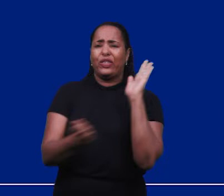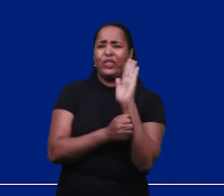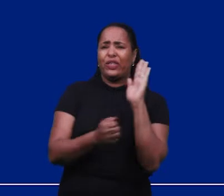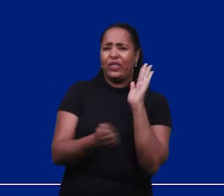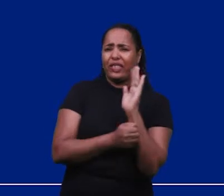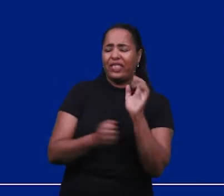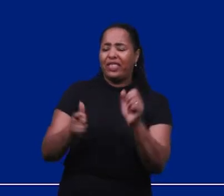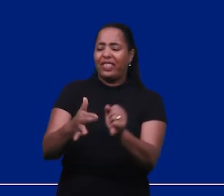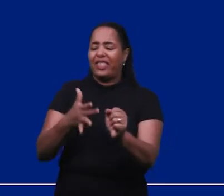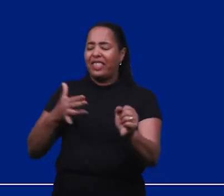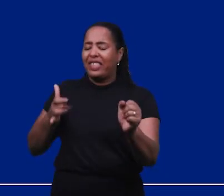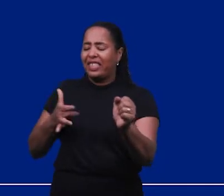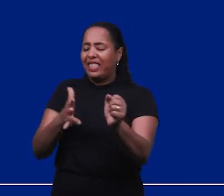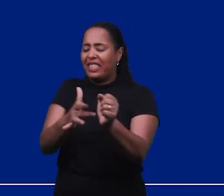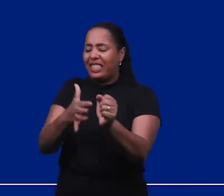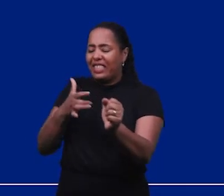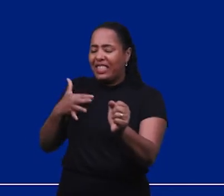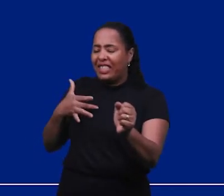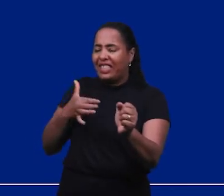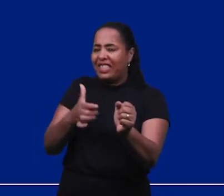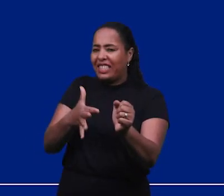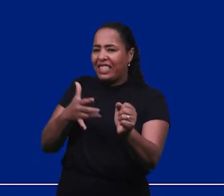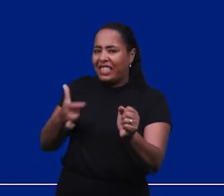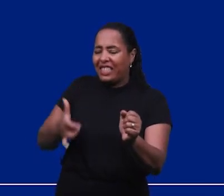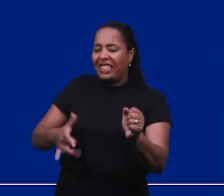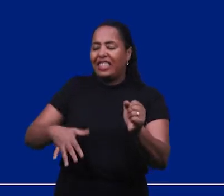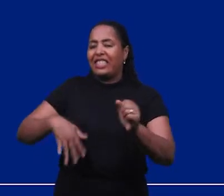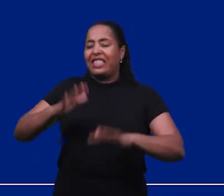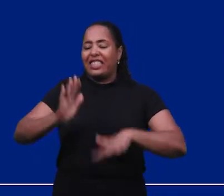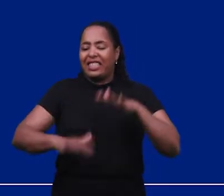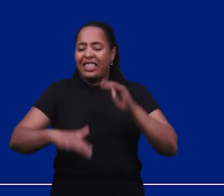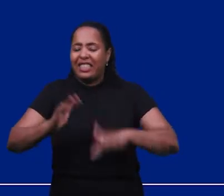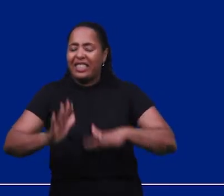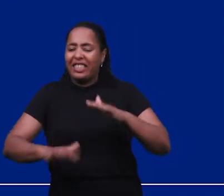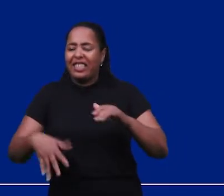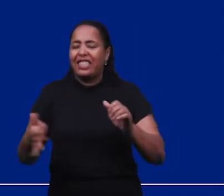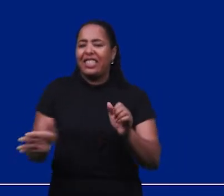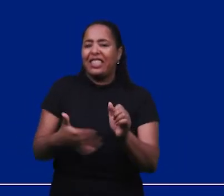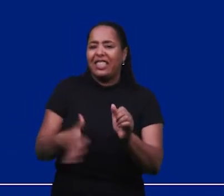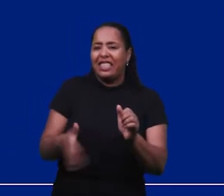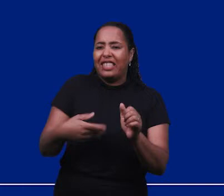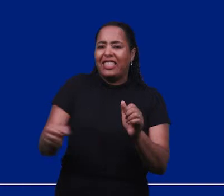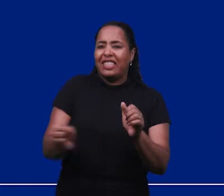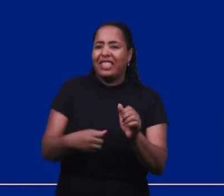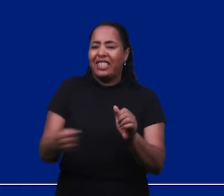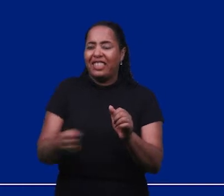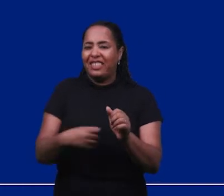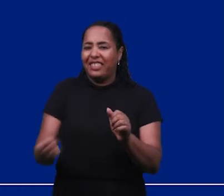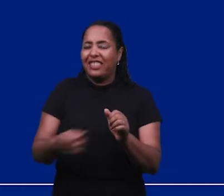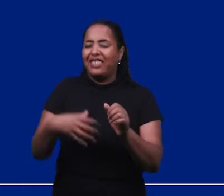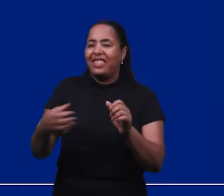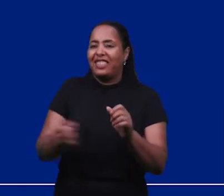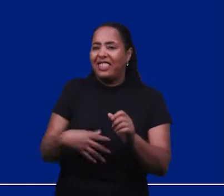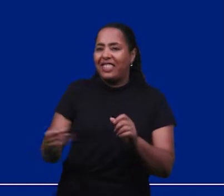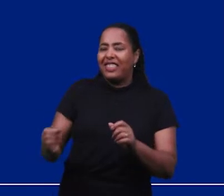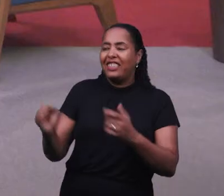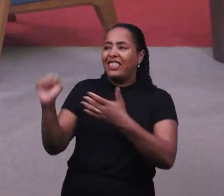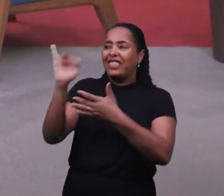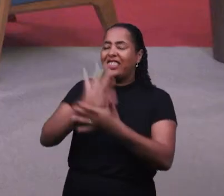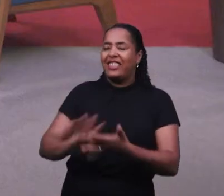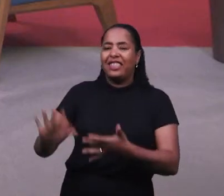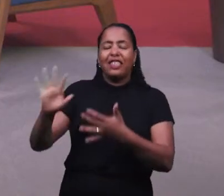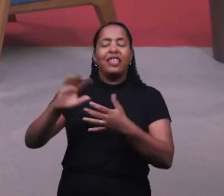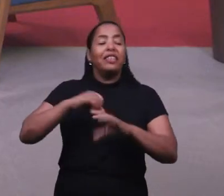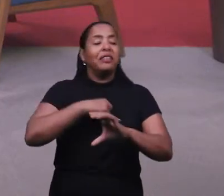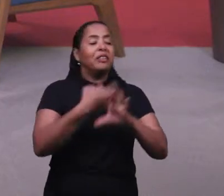de bois, de sittim et de saltères et cymbales